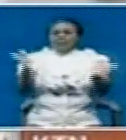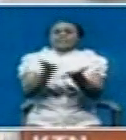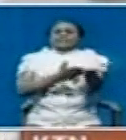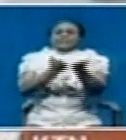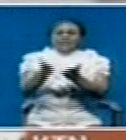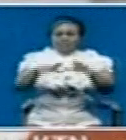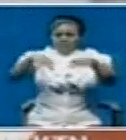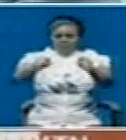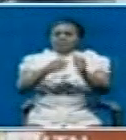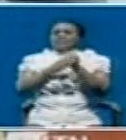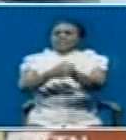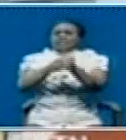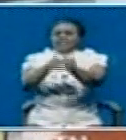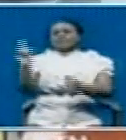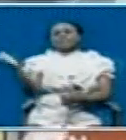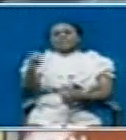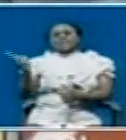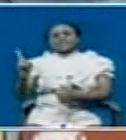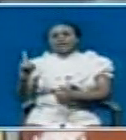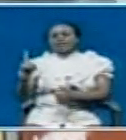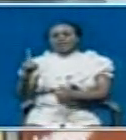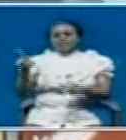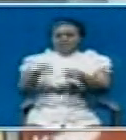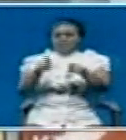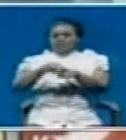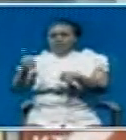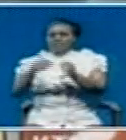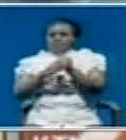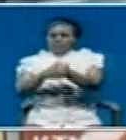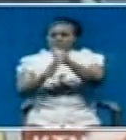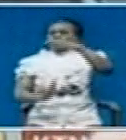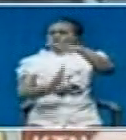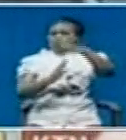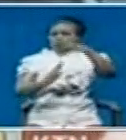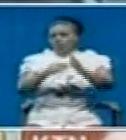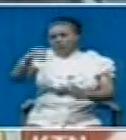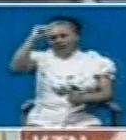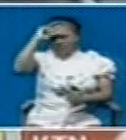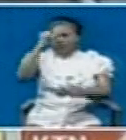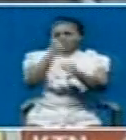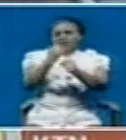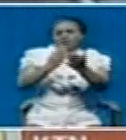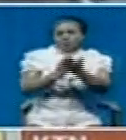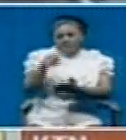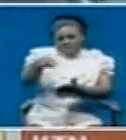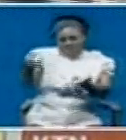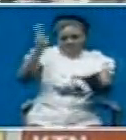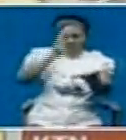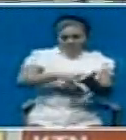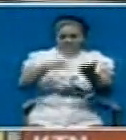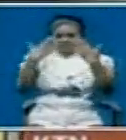Joseph Kinyua aliongoza waziri Joseph Olelenku na viongozi wengine wakuu serikalini kuhakikisha kuwa